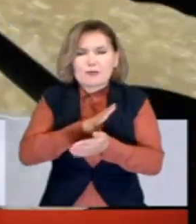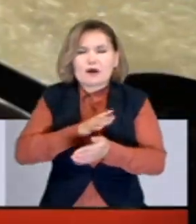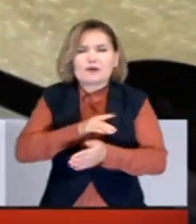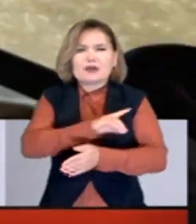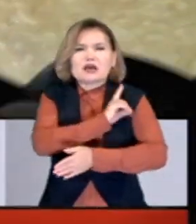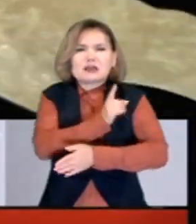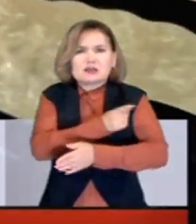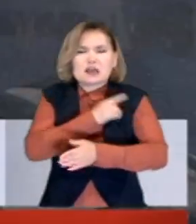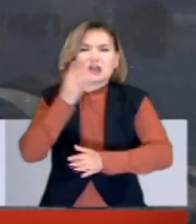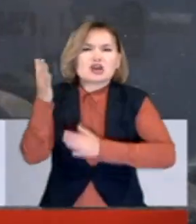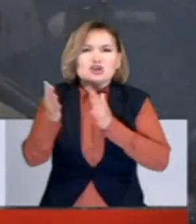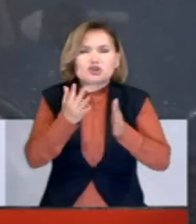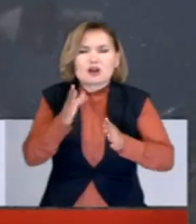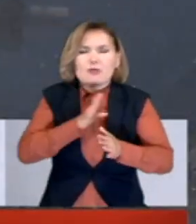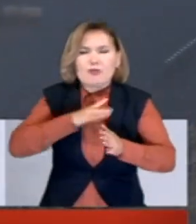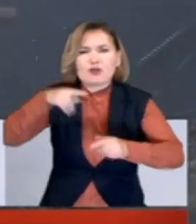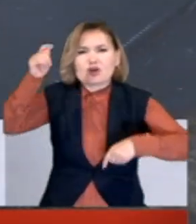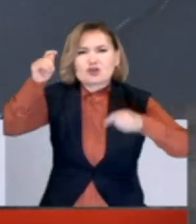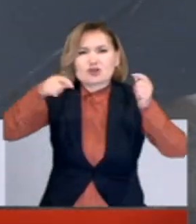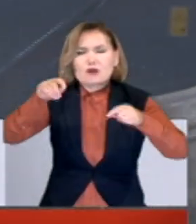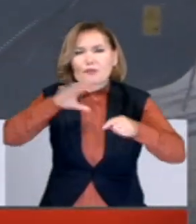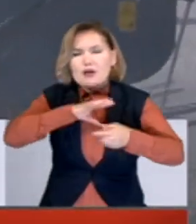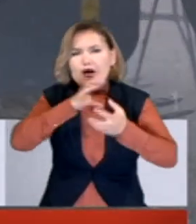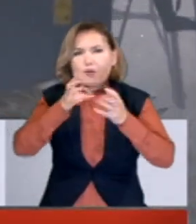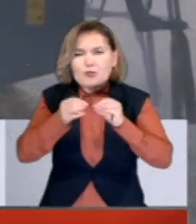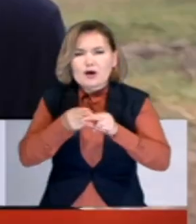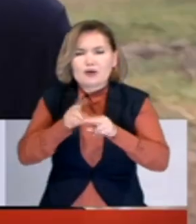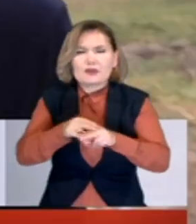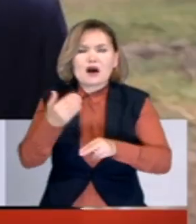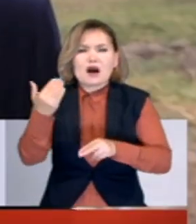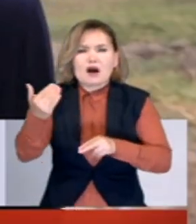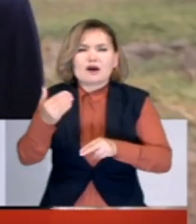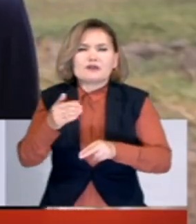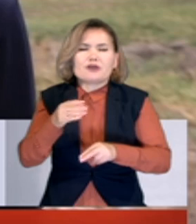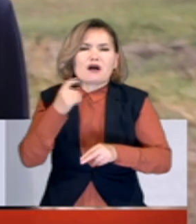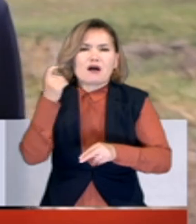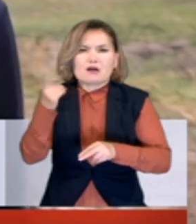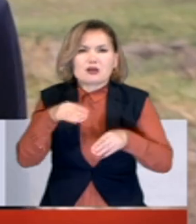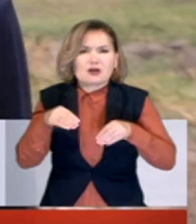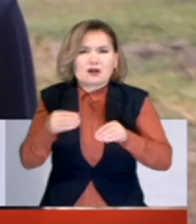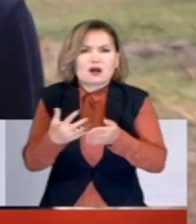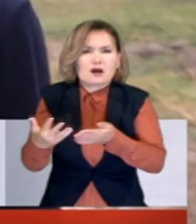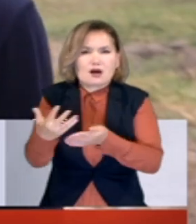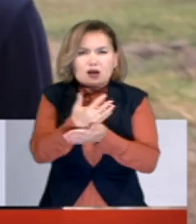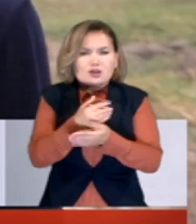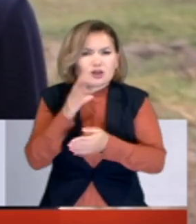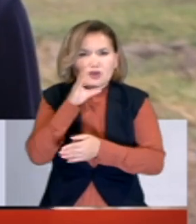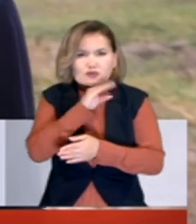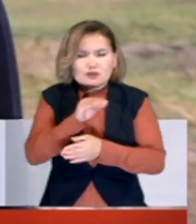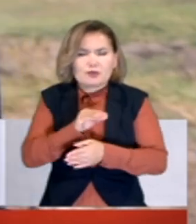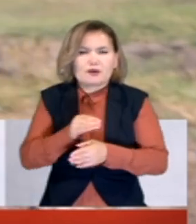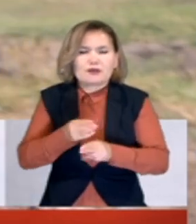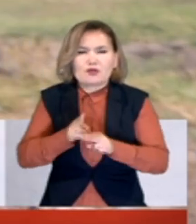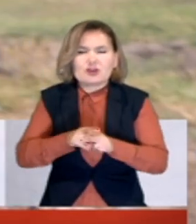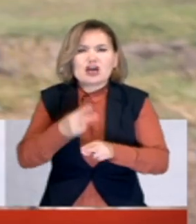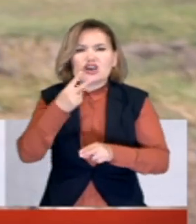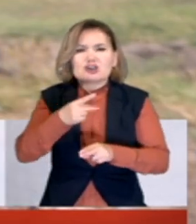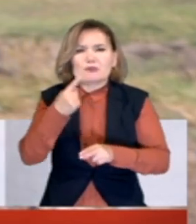бұлт үйіріле қалады да жаңбыр төгіп кетеді. Ол басылғанша тірлік тоқтайды. Егін орағына ауқанған басталғанда бүгін 21-ші күн әлі.